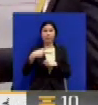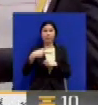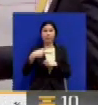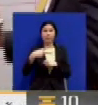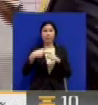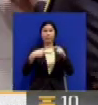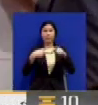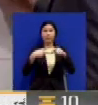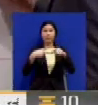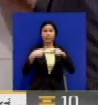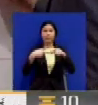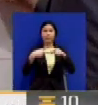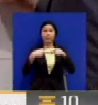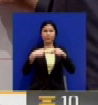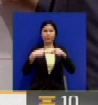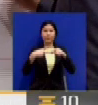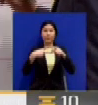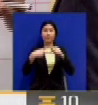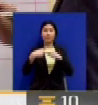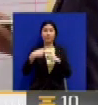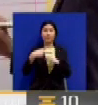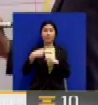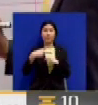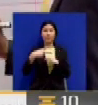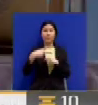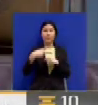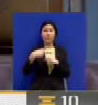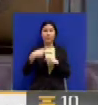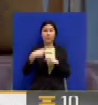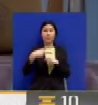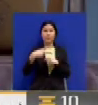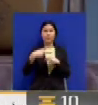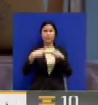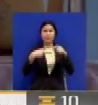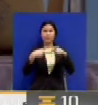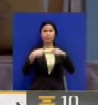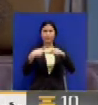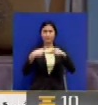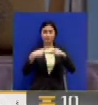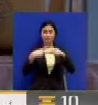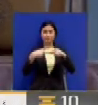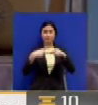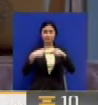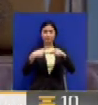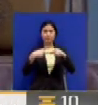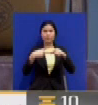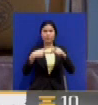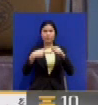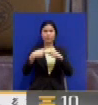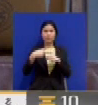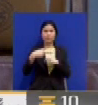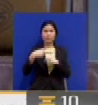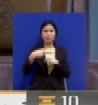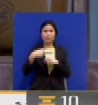าเฮ้ยมันไม่ใช่มันไม่สวยแล้วนะ เขาก็บอกว่าประชาธิปัตย์เขาบอกว่าหนึ่งต้องให้คุณชวนเป็นประธานก่อ